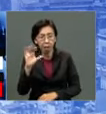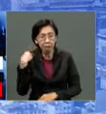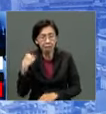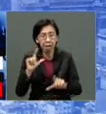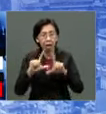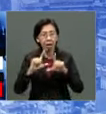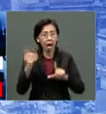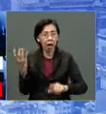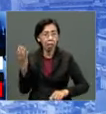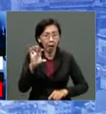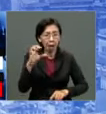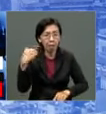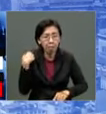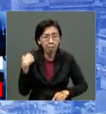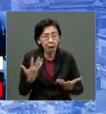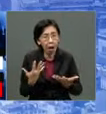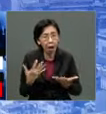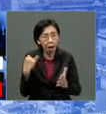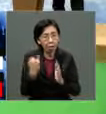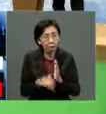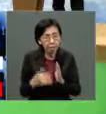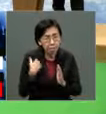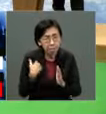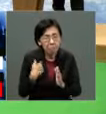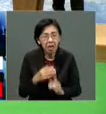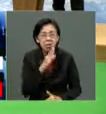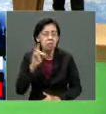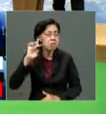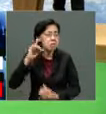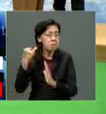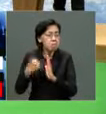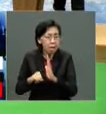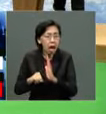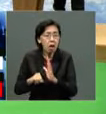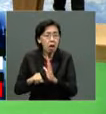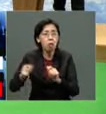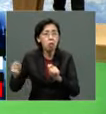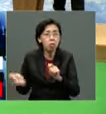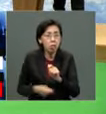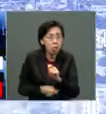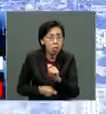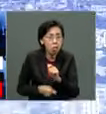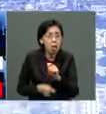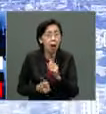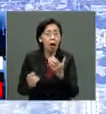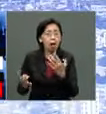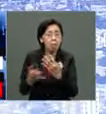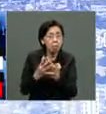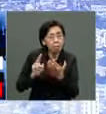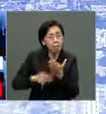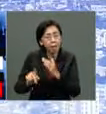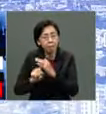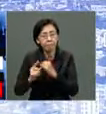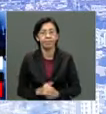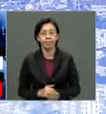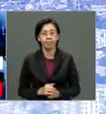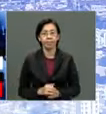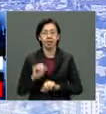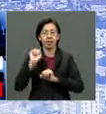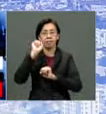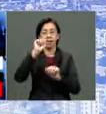ายงานหรือไม่ถ้าฝ่าฝืนมีโทษอะไรครับ ครับล่าสุดของการประกาศอยู่ใน